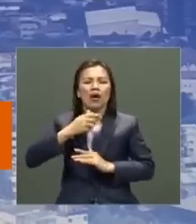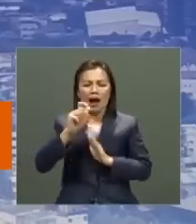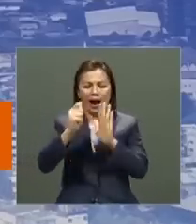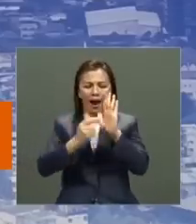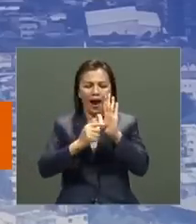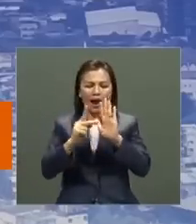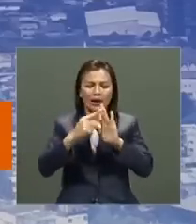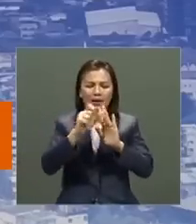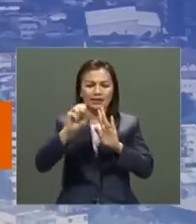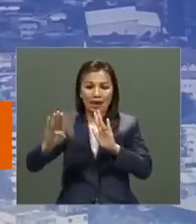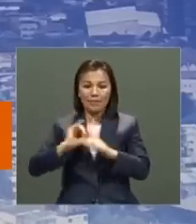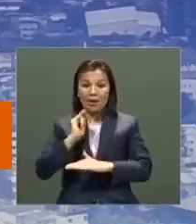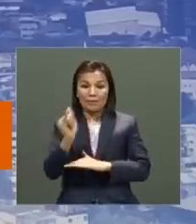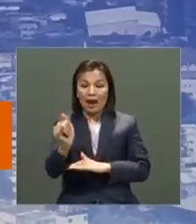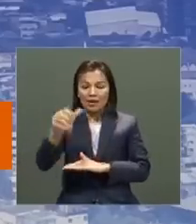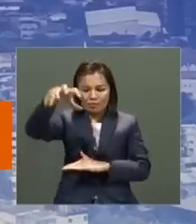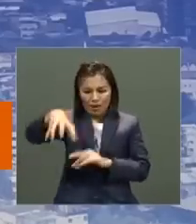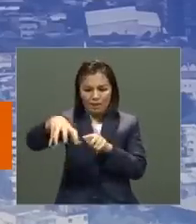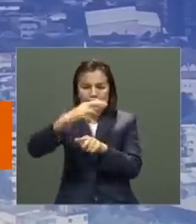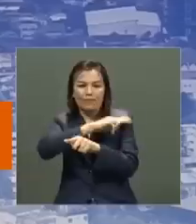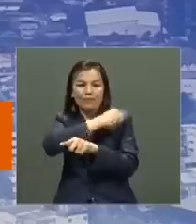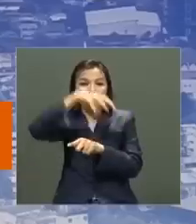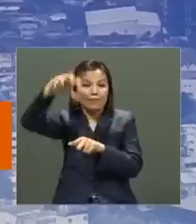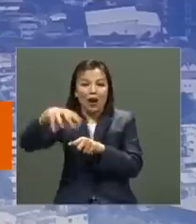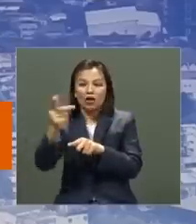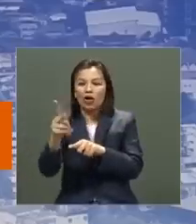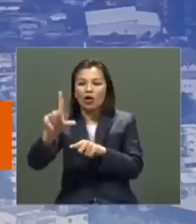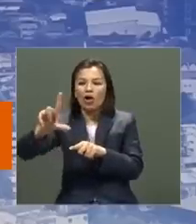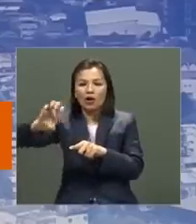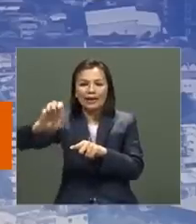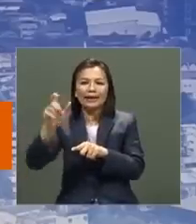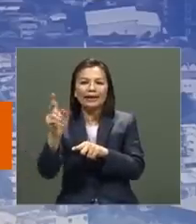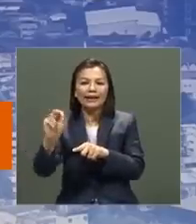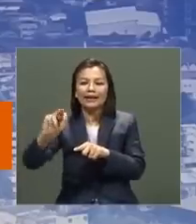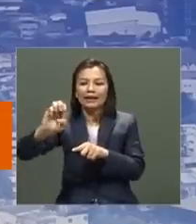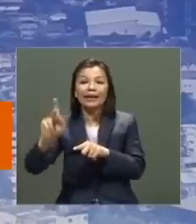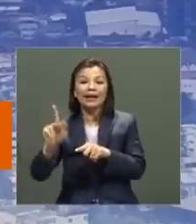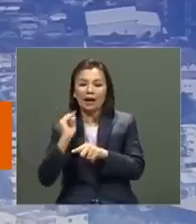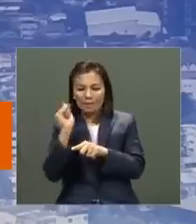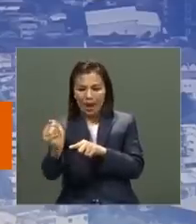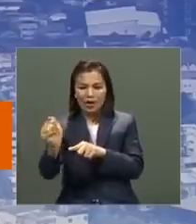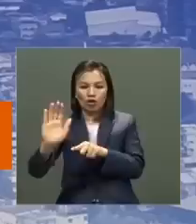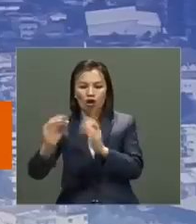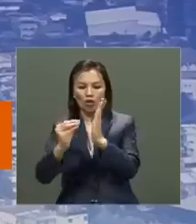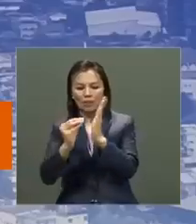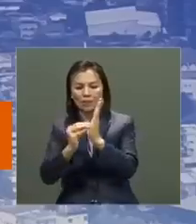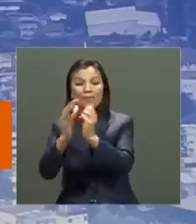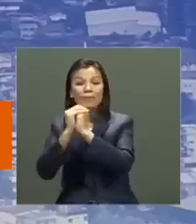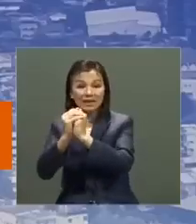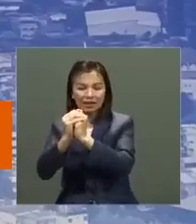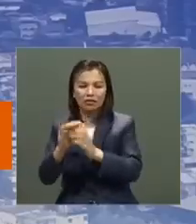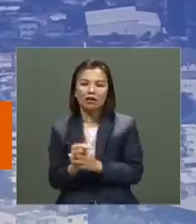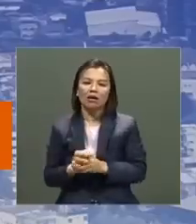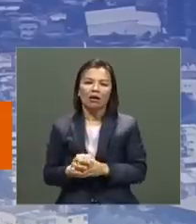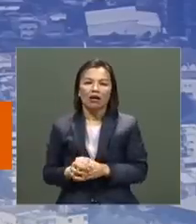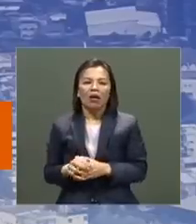เข้ารับการรักษาในคลินิกแห่งหนึ่งที่จังหวัดปราจีนบุรีระหว่างนั้นก็มีอาการการนะ